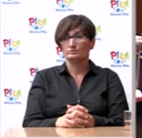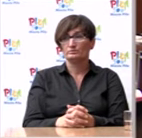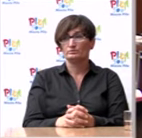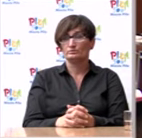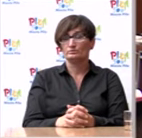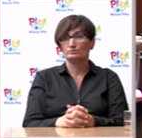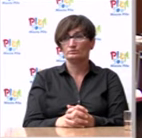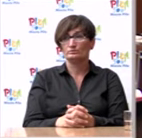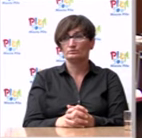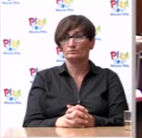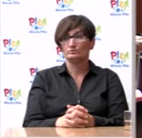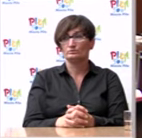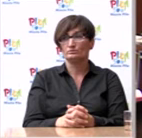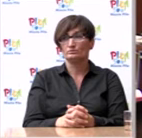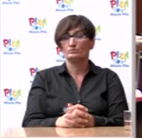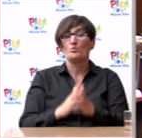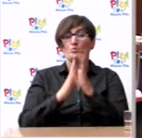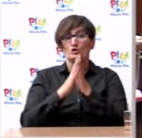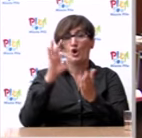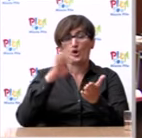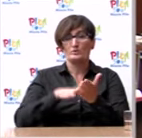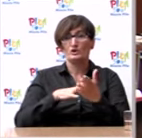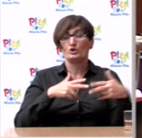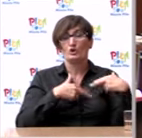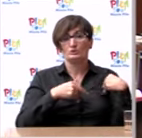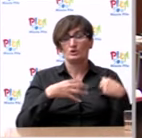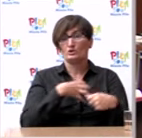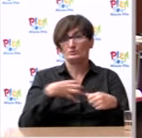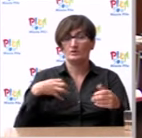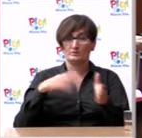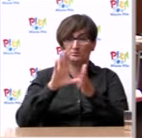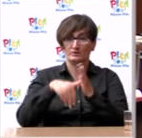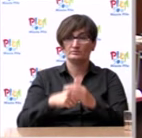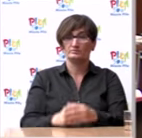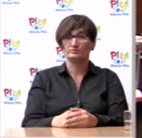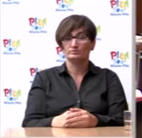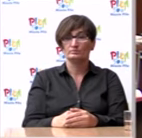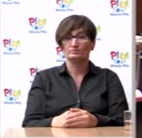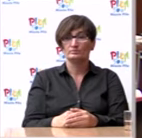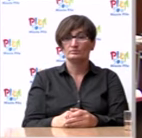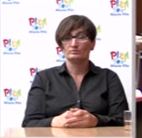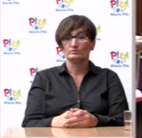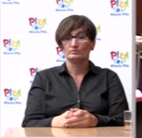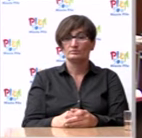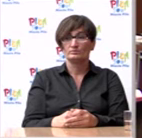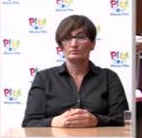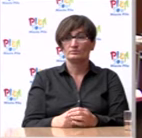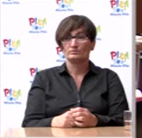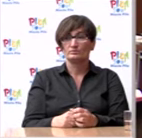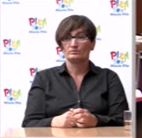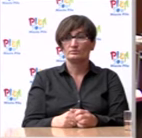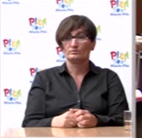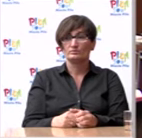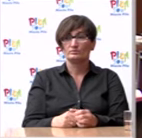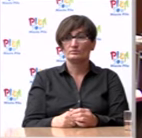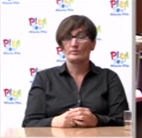Poproszę o stanowisko Komisji Gospodarki Miejskiej. Pan Przewodniczący Jacek Bogusławski. Panie Przewodniczący, Wysoka Rado.